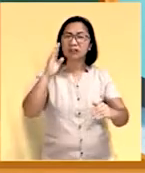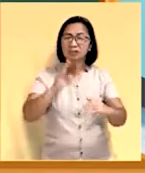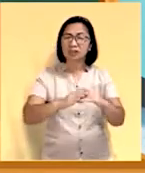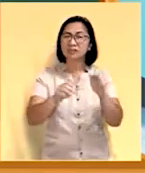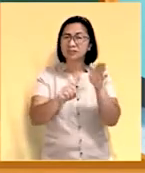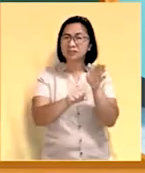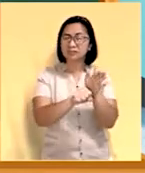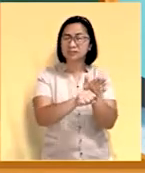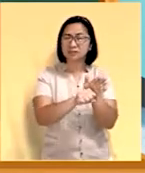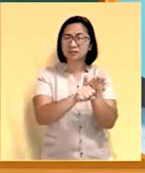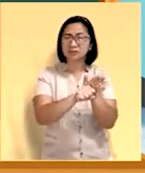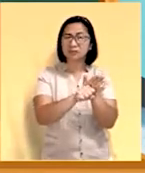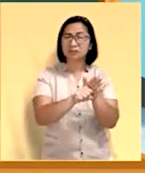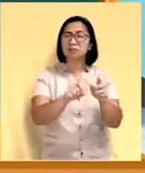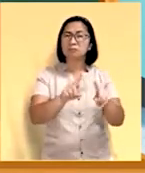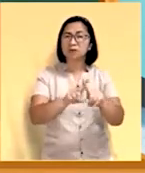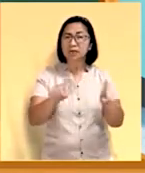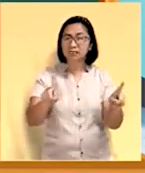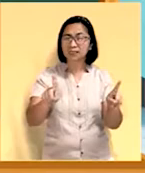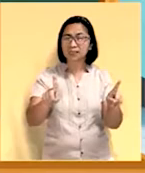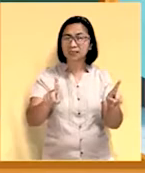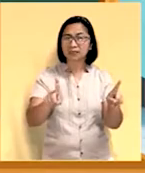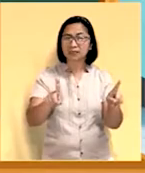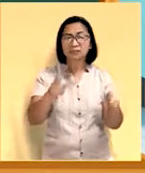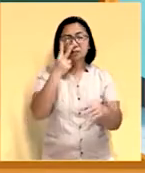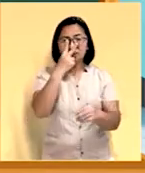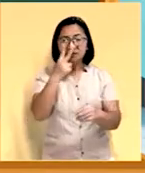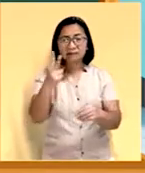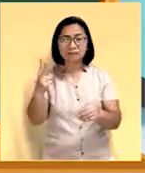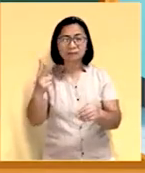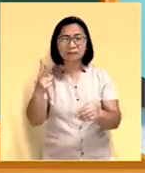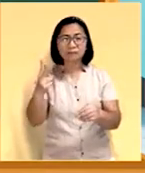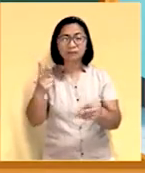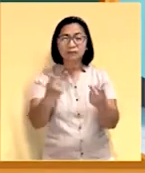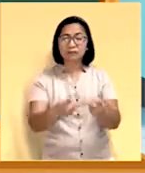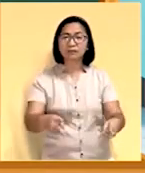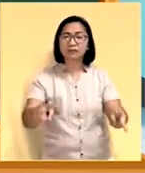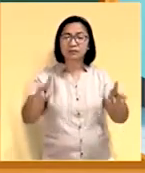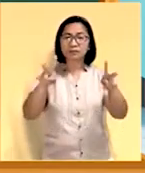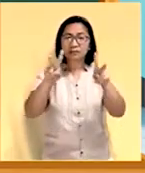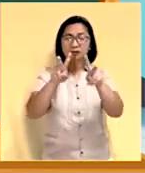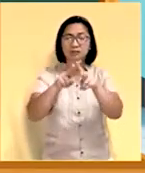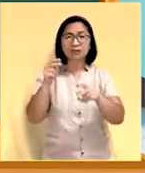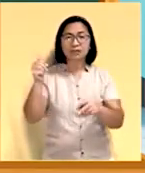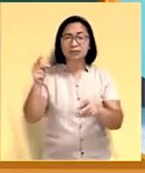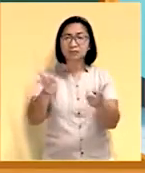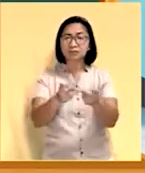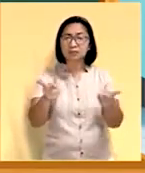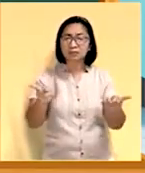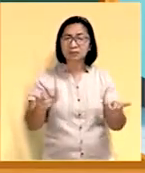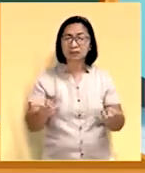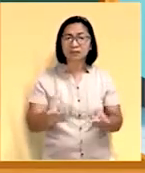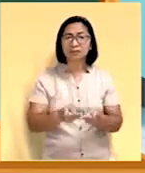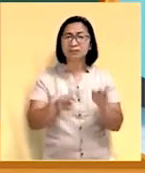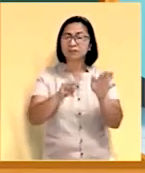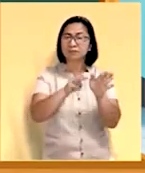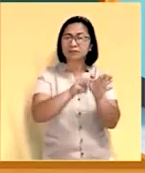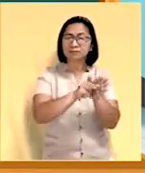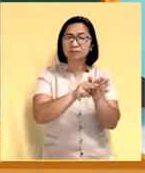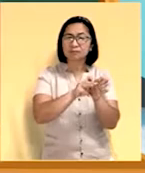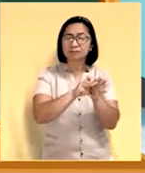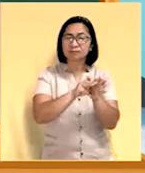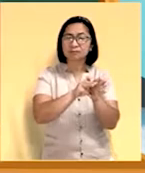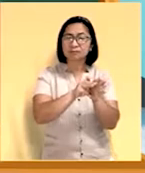subtrahend. Ngunit, kung mapapansin ninyo, ang value ng tens place ng minuend